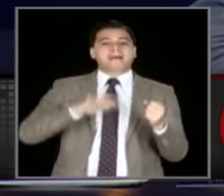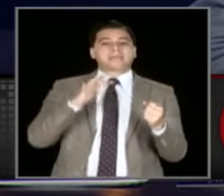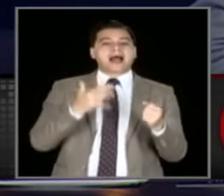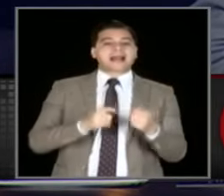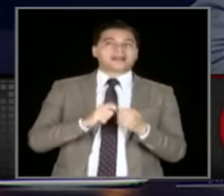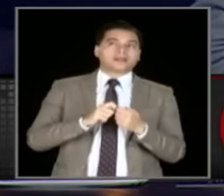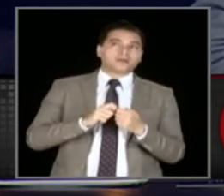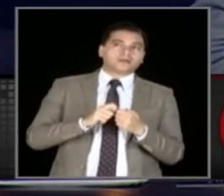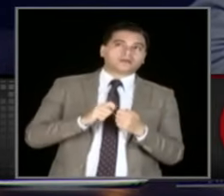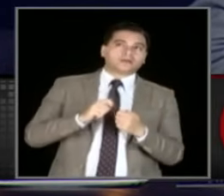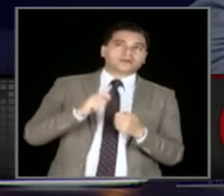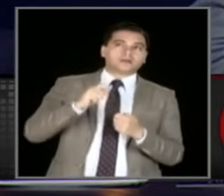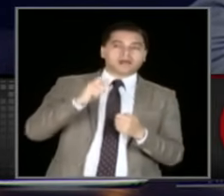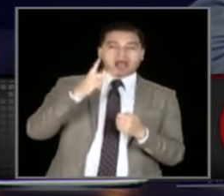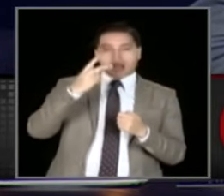بارتفاع